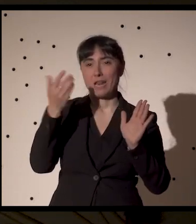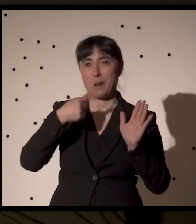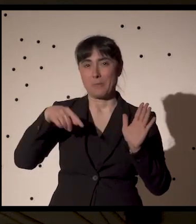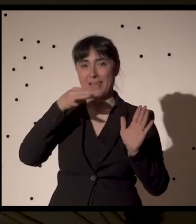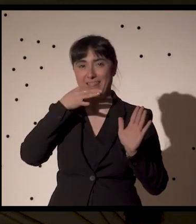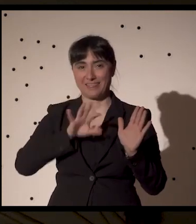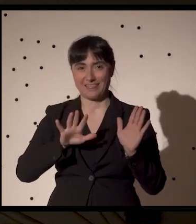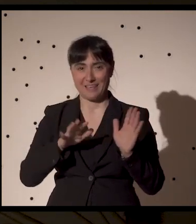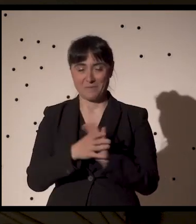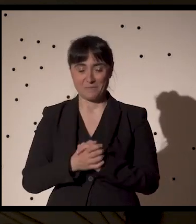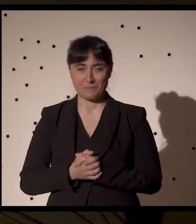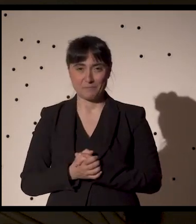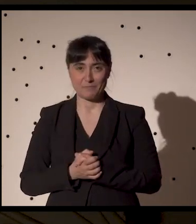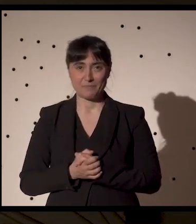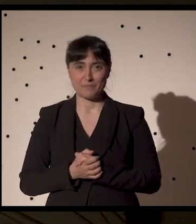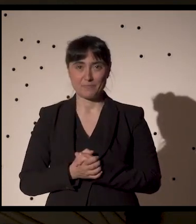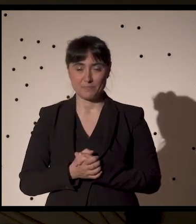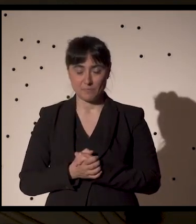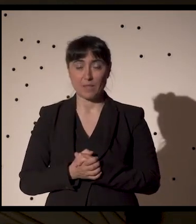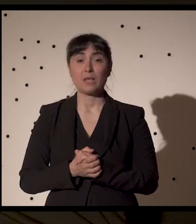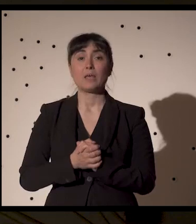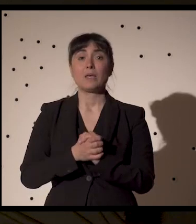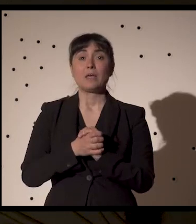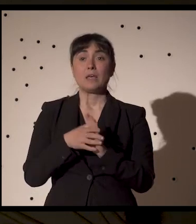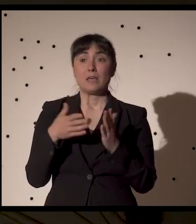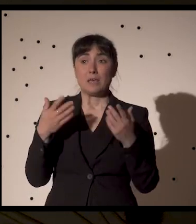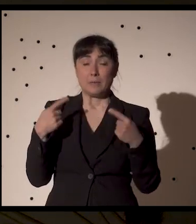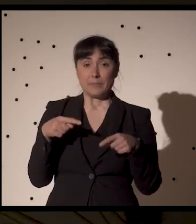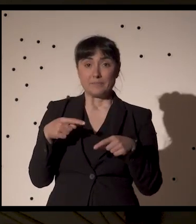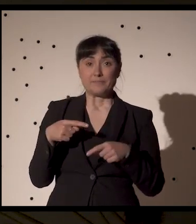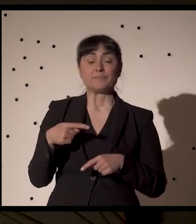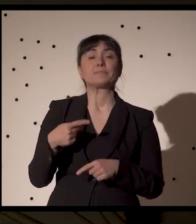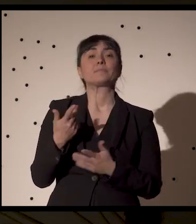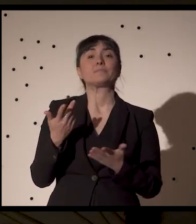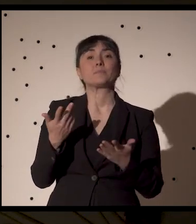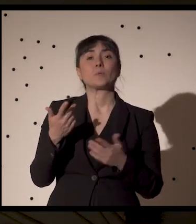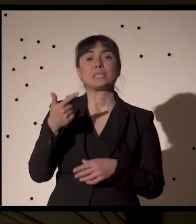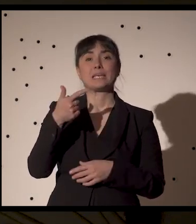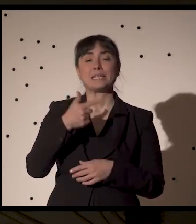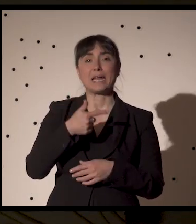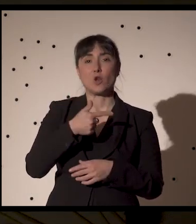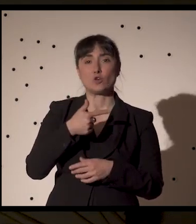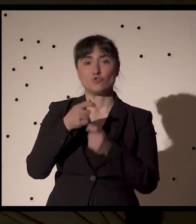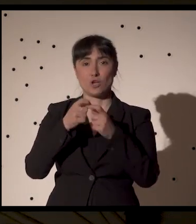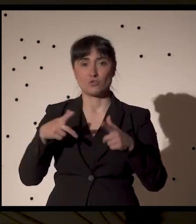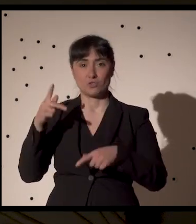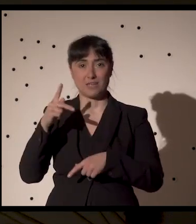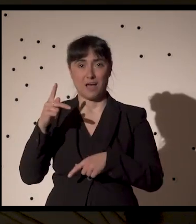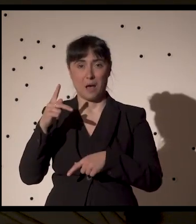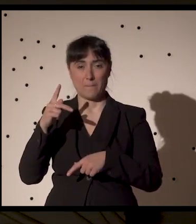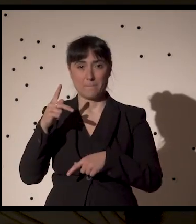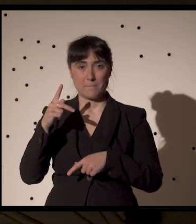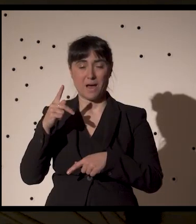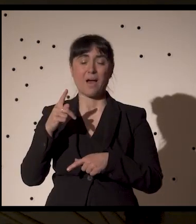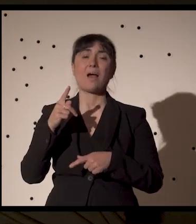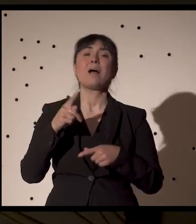poi la la trilogia della città di K sarà presentata al Teatro Studio mentre Il barone rampante